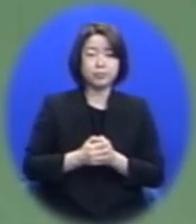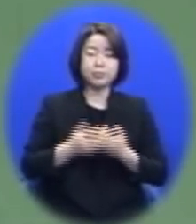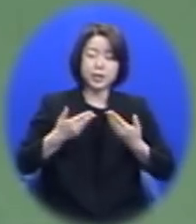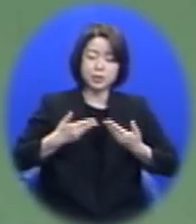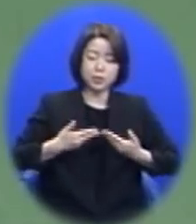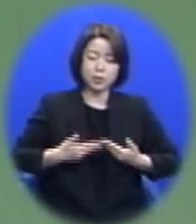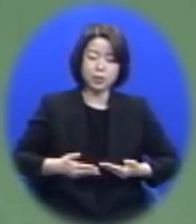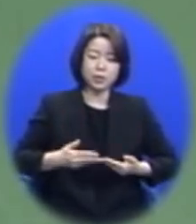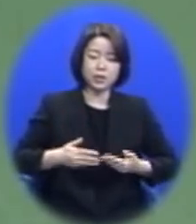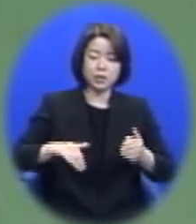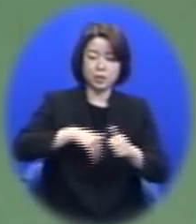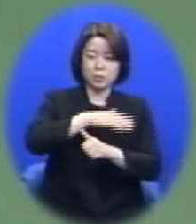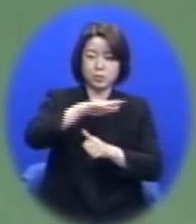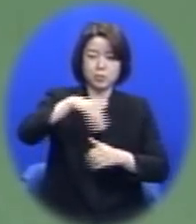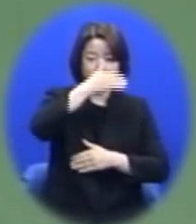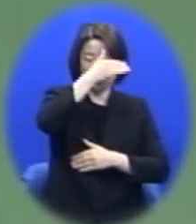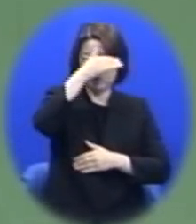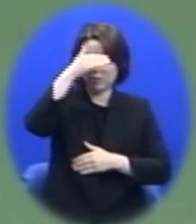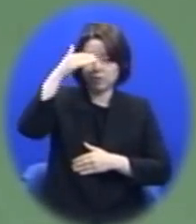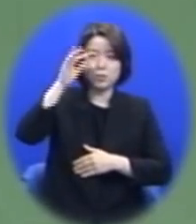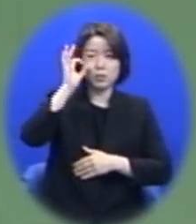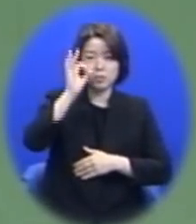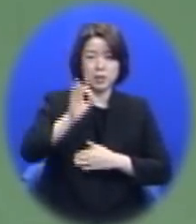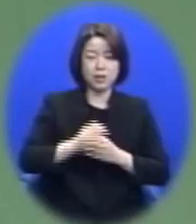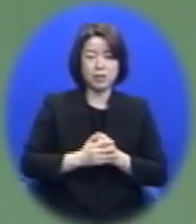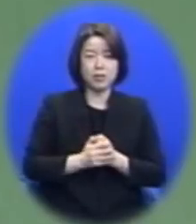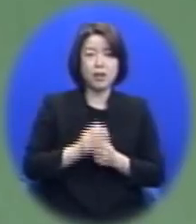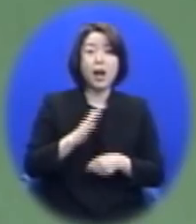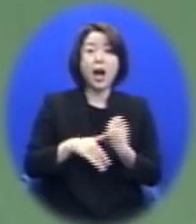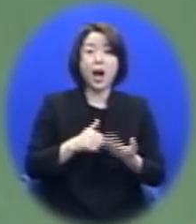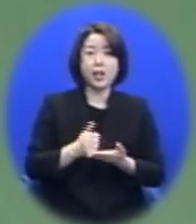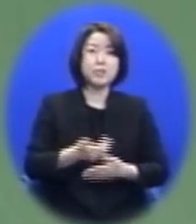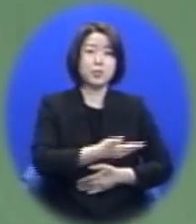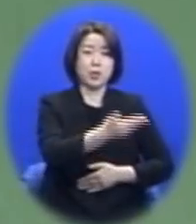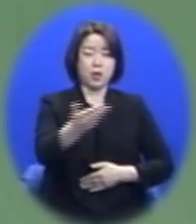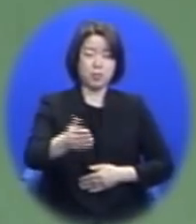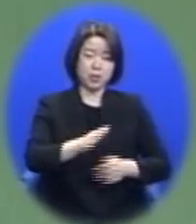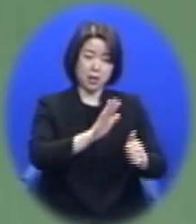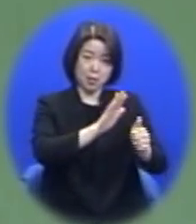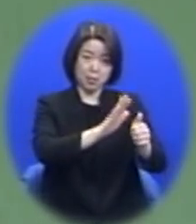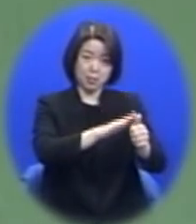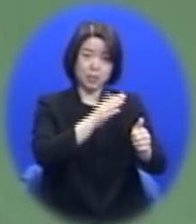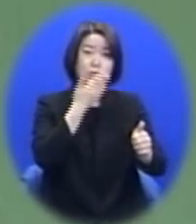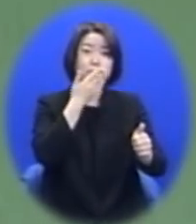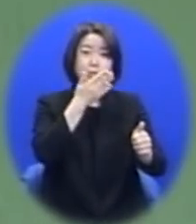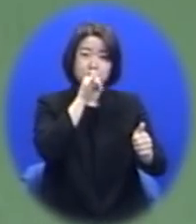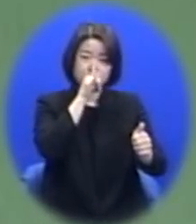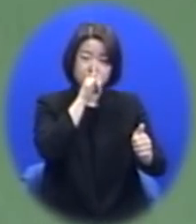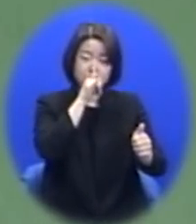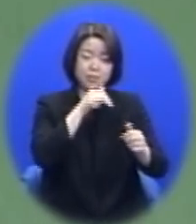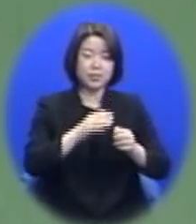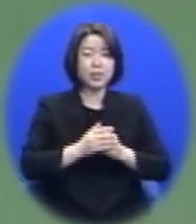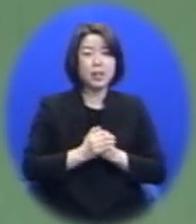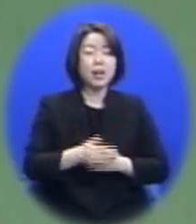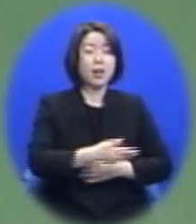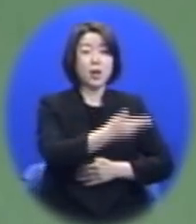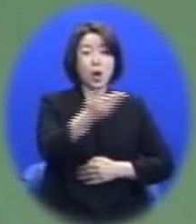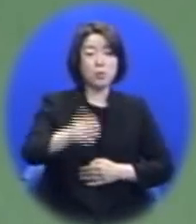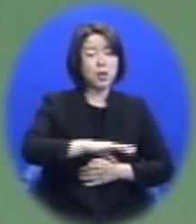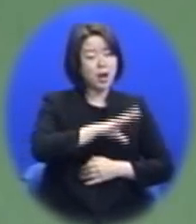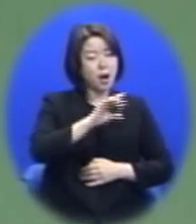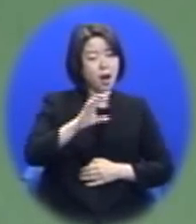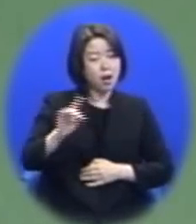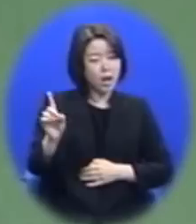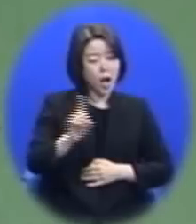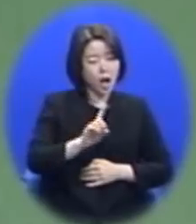조용히 한번 주변을 둘러보세요. 하나님이 여러분에게 터치하고 계시는지도 몰라요. 여러분 이따금